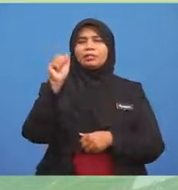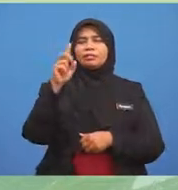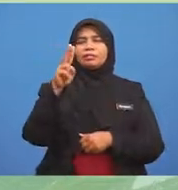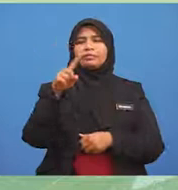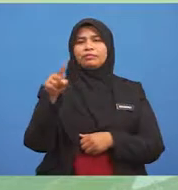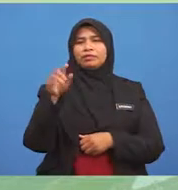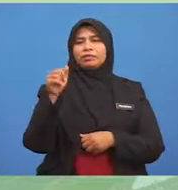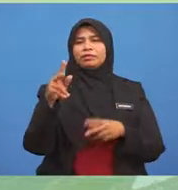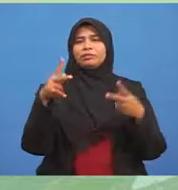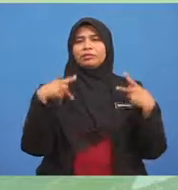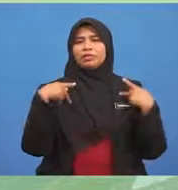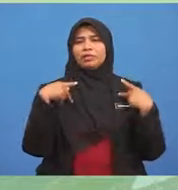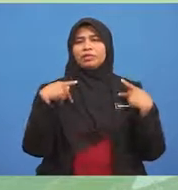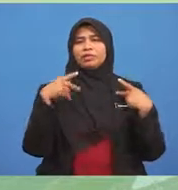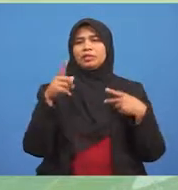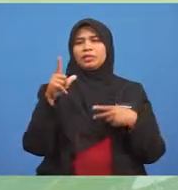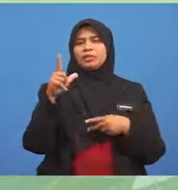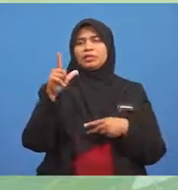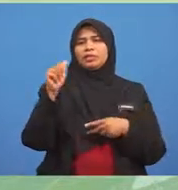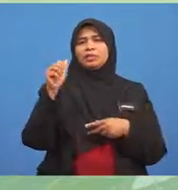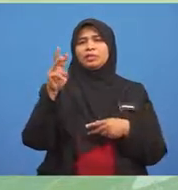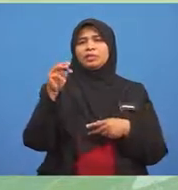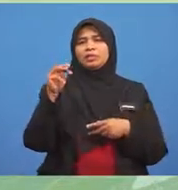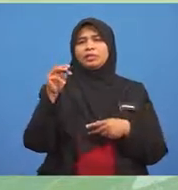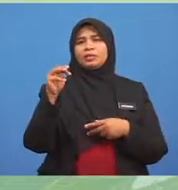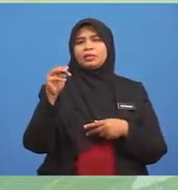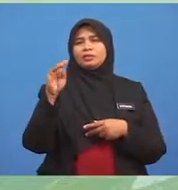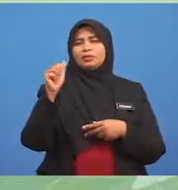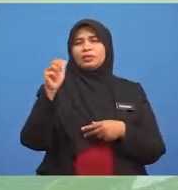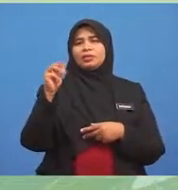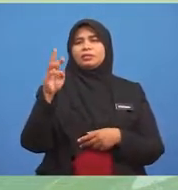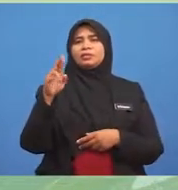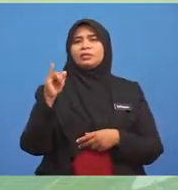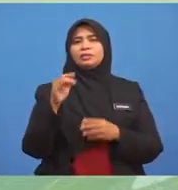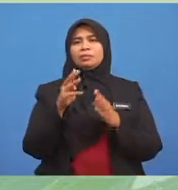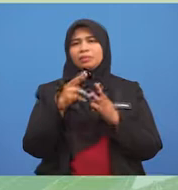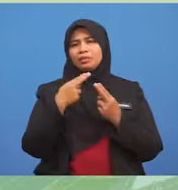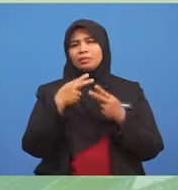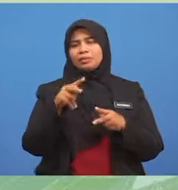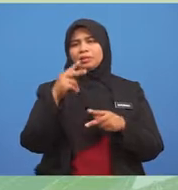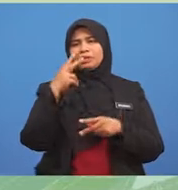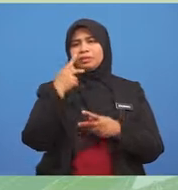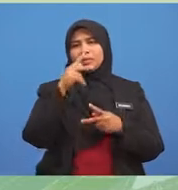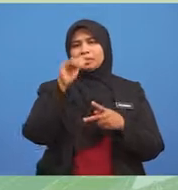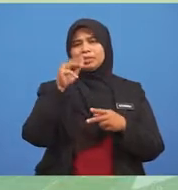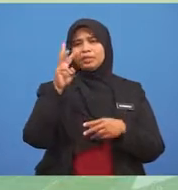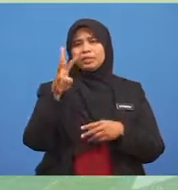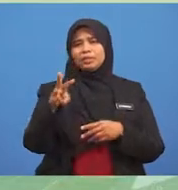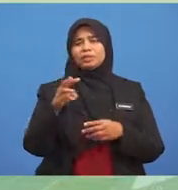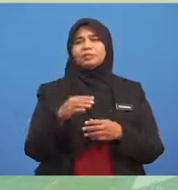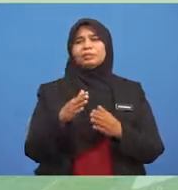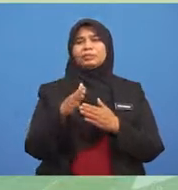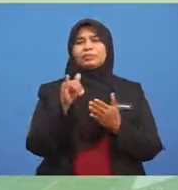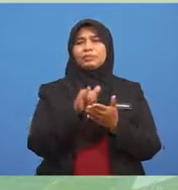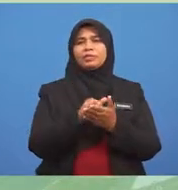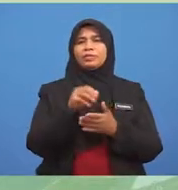lamul amri merupakan perintah yang wajib dilaksanakan. Oleh itu, ulama mengistinbat